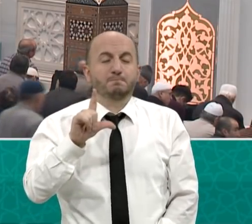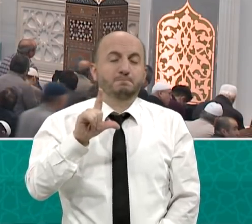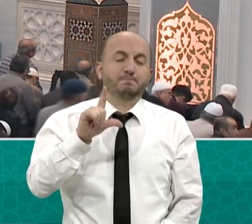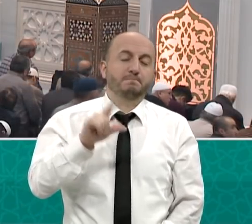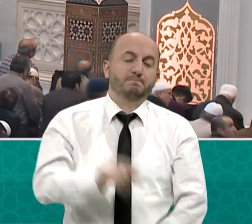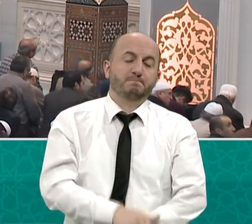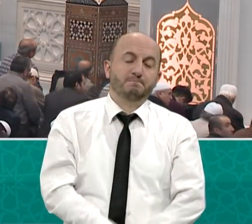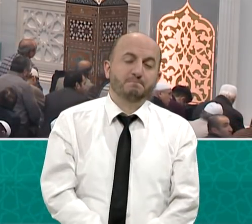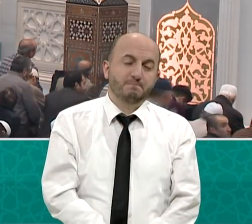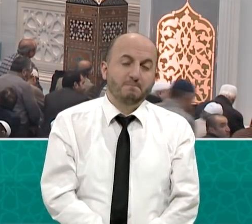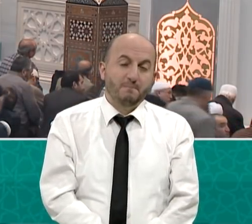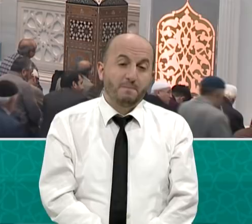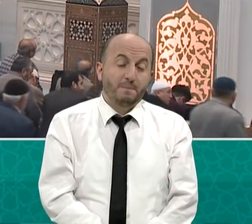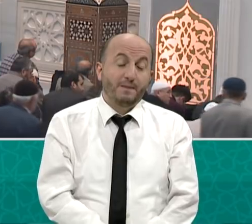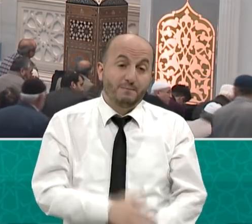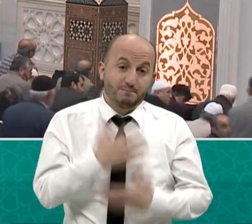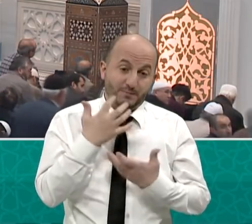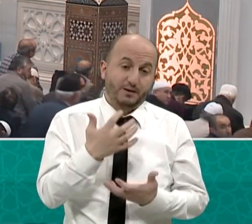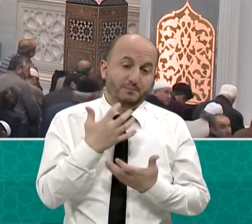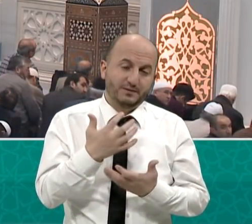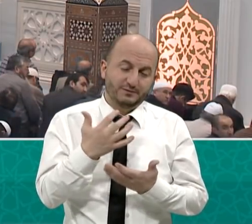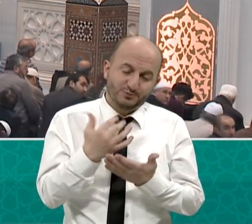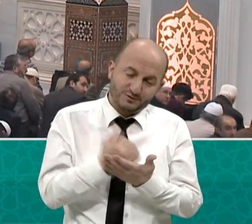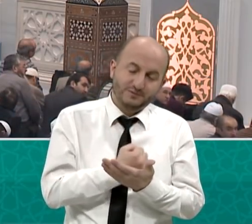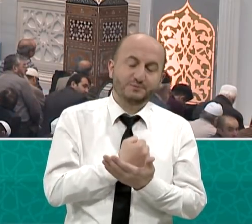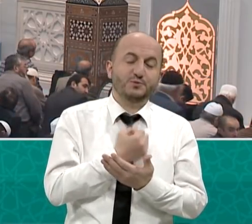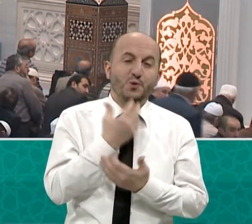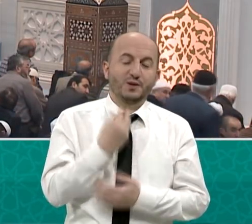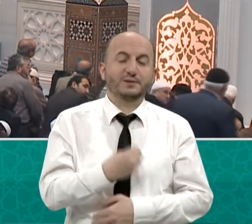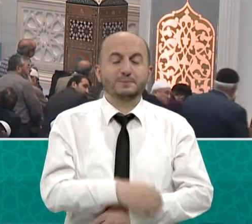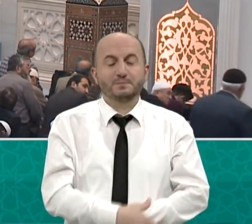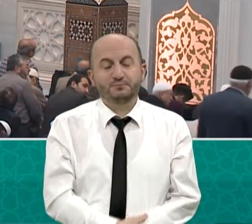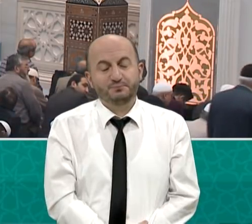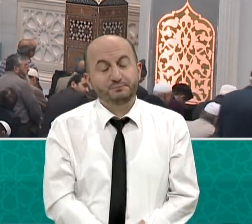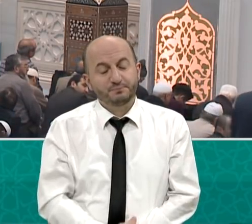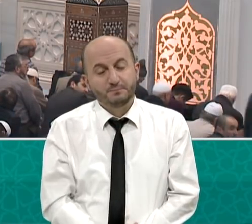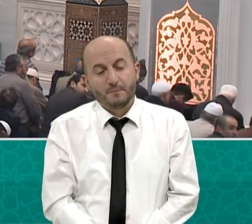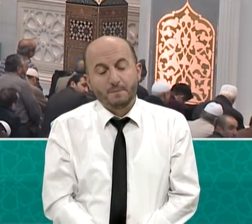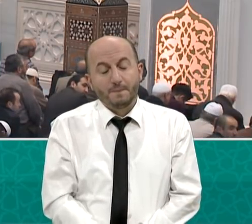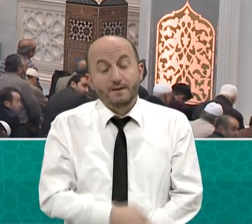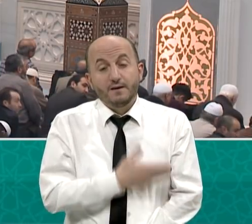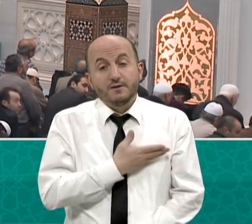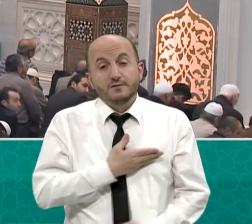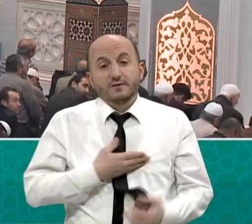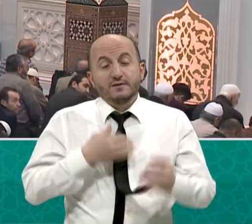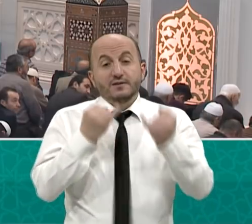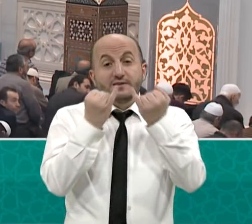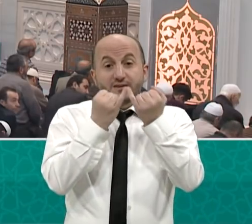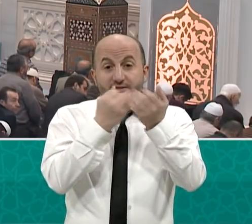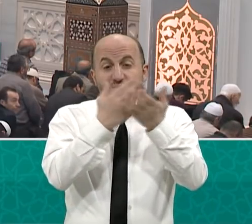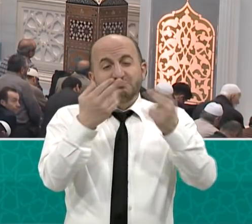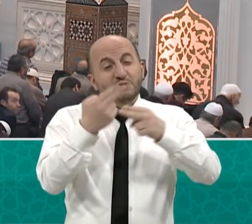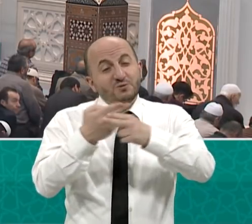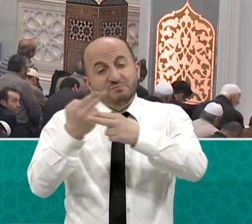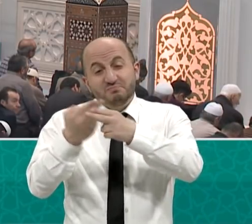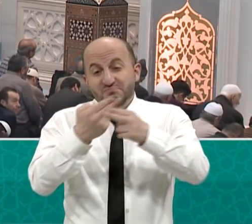de gerekiyor ki merhamete nail olmuş olalım. Sevgili kardeşlerim, bunun örnekleri